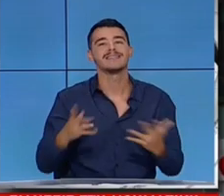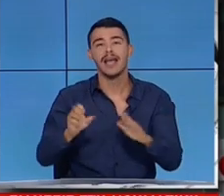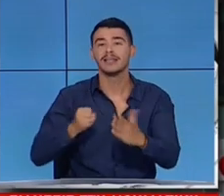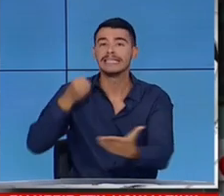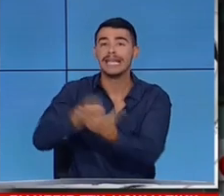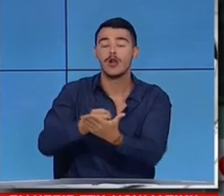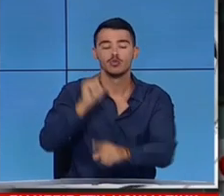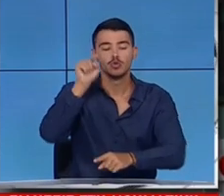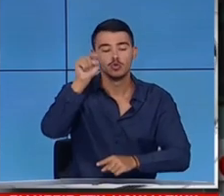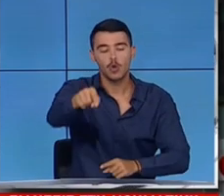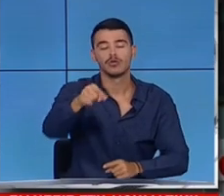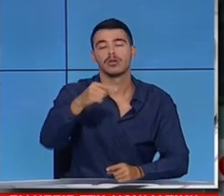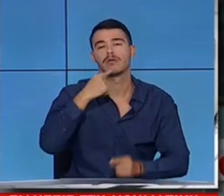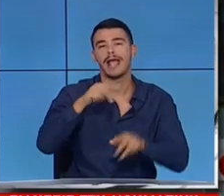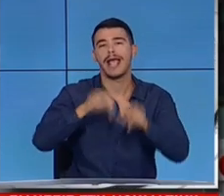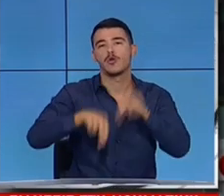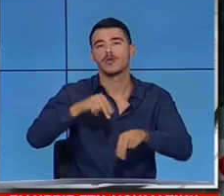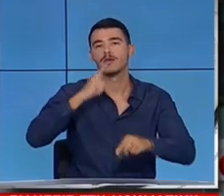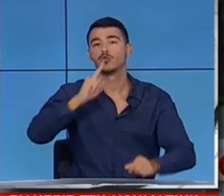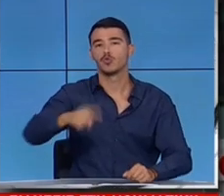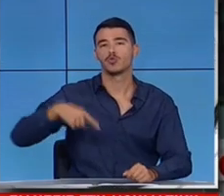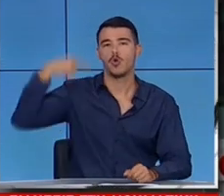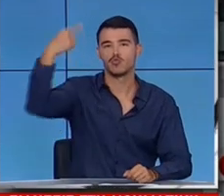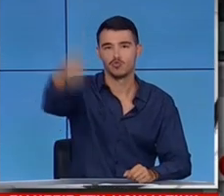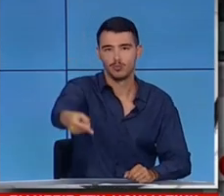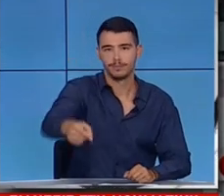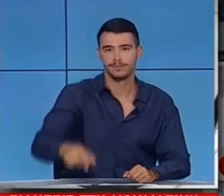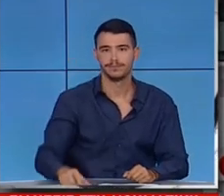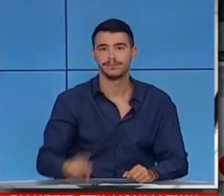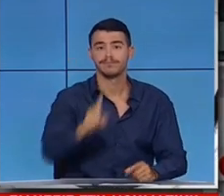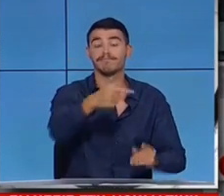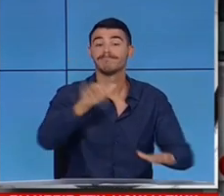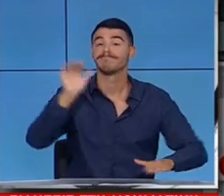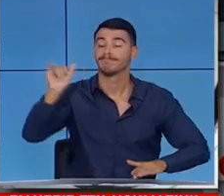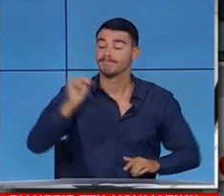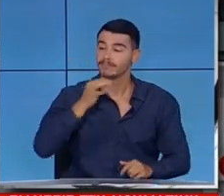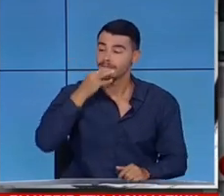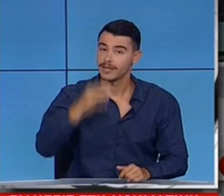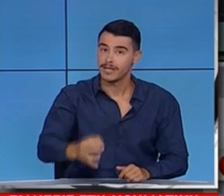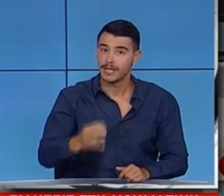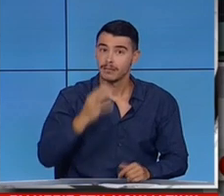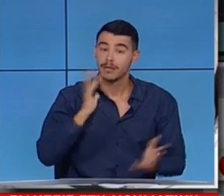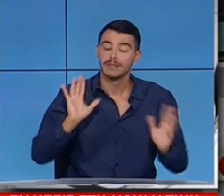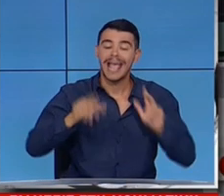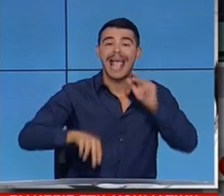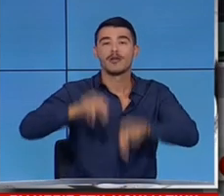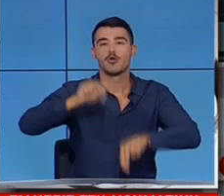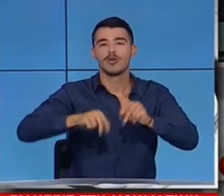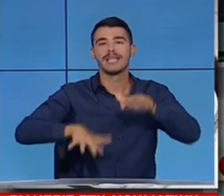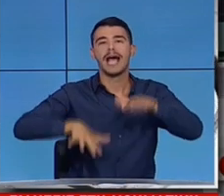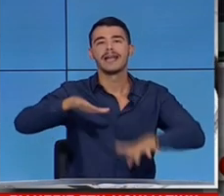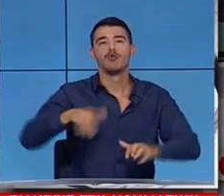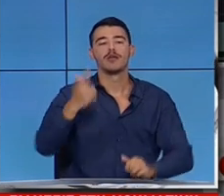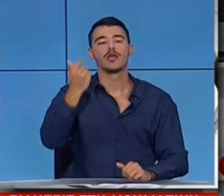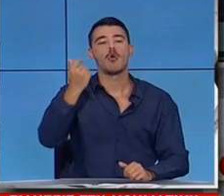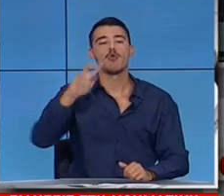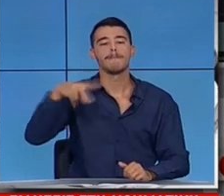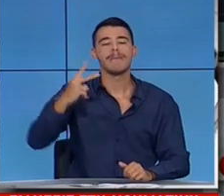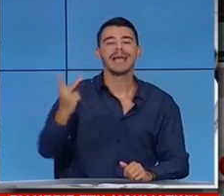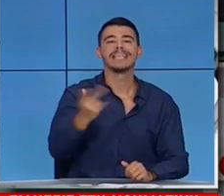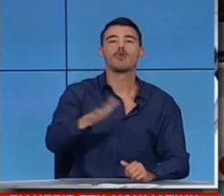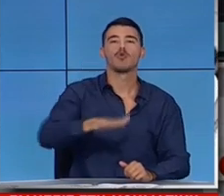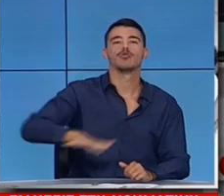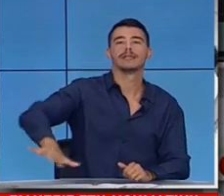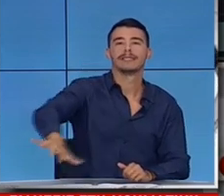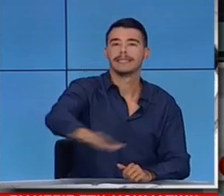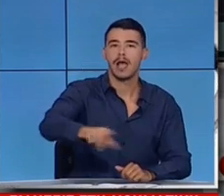πει ότι οι επόμενες εκλογές θα κριθούν από την οικονομία και την καθημερινότητα. Θα γίνουν